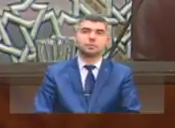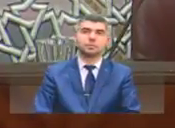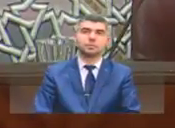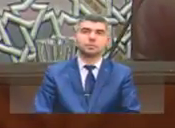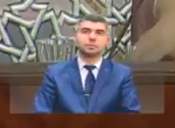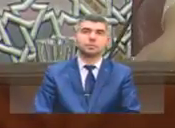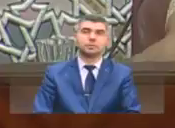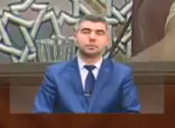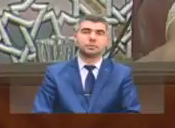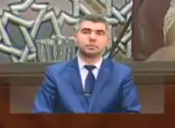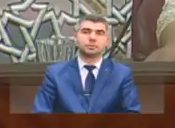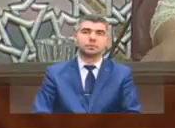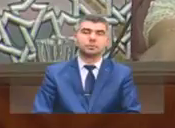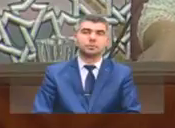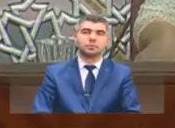تفضل السيد النائب.